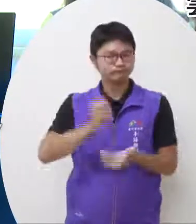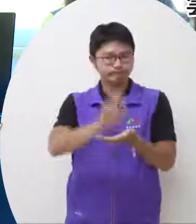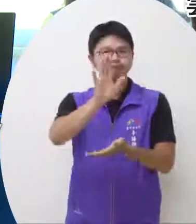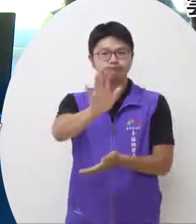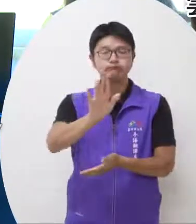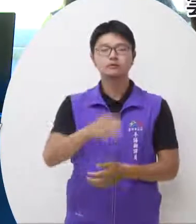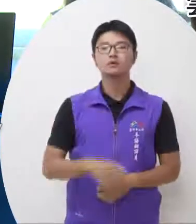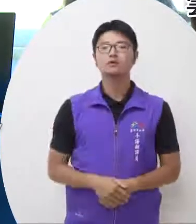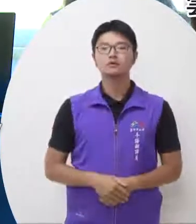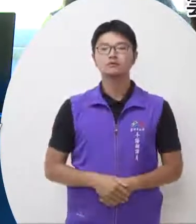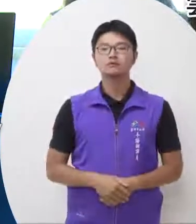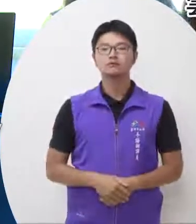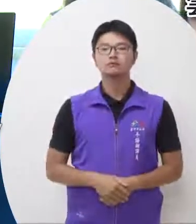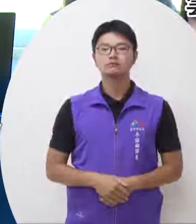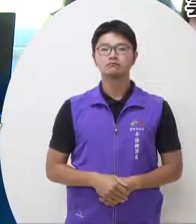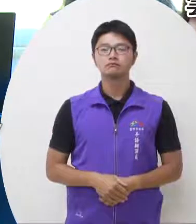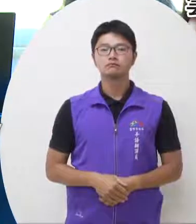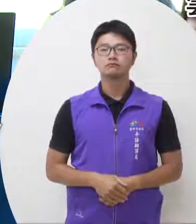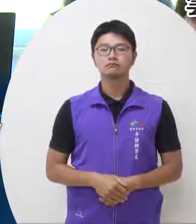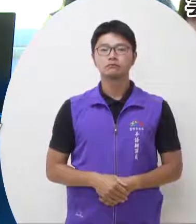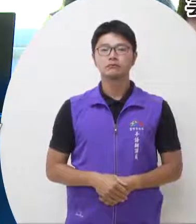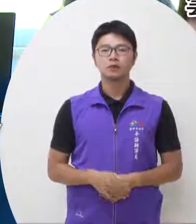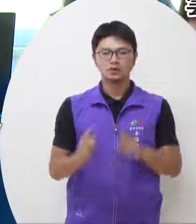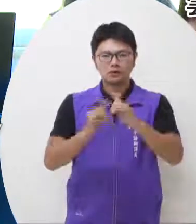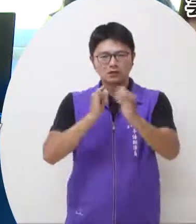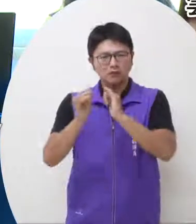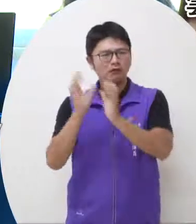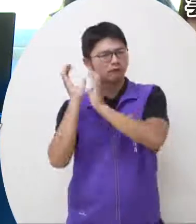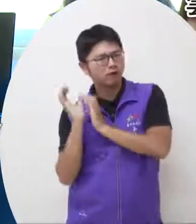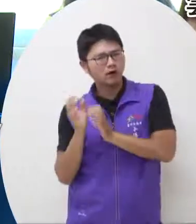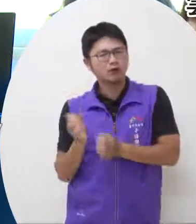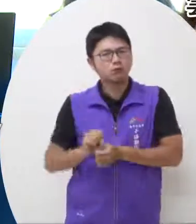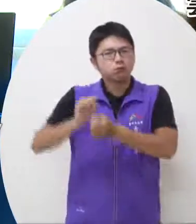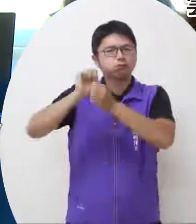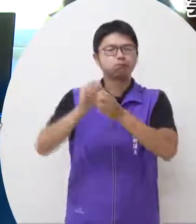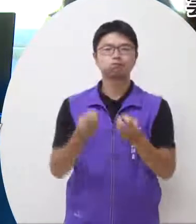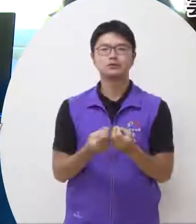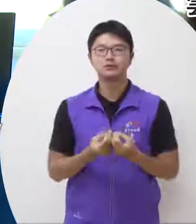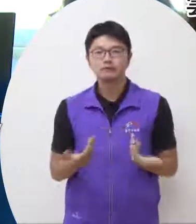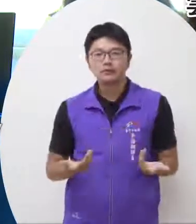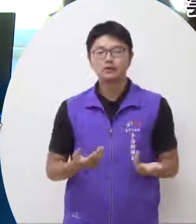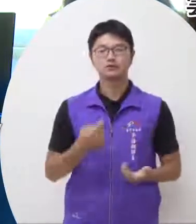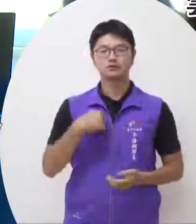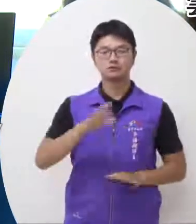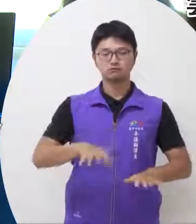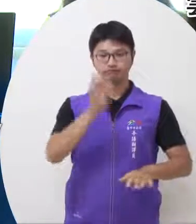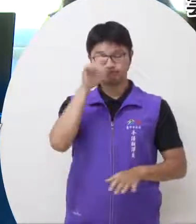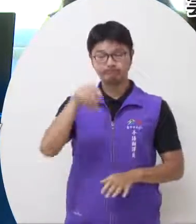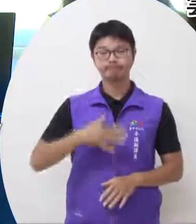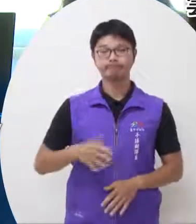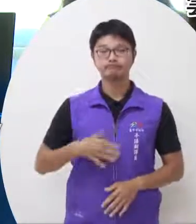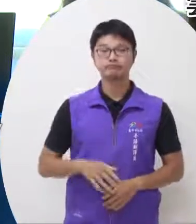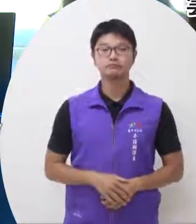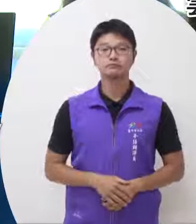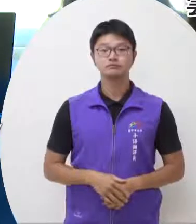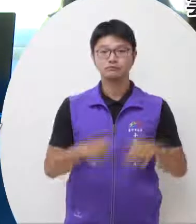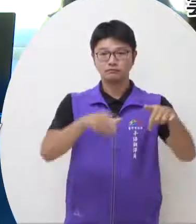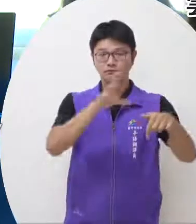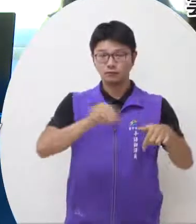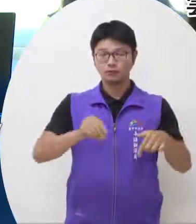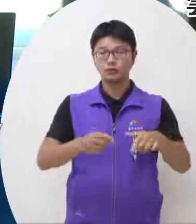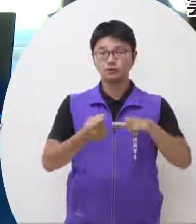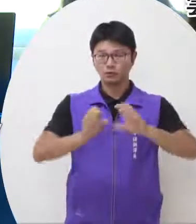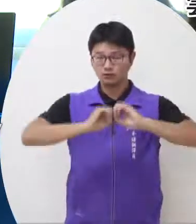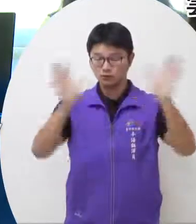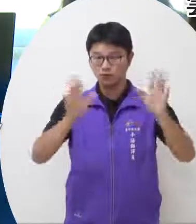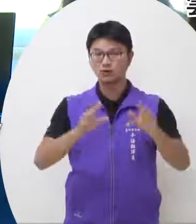说各界的陈情也不断，因为增加民众很多的负担那这边大家也看得出来新屯区公告地价